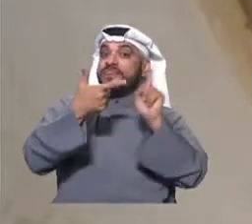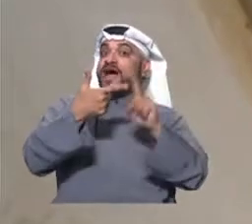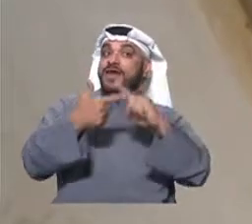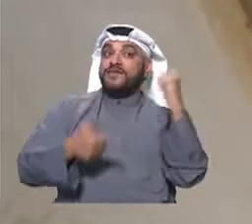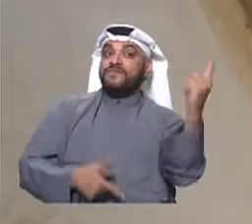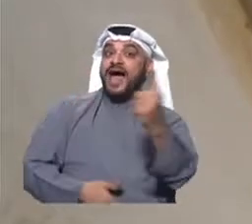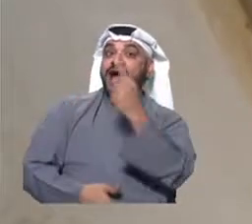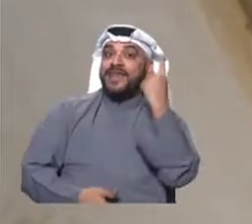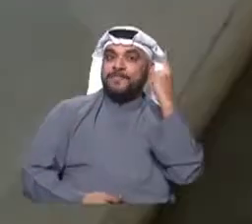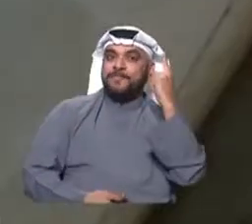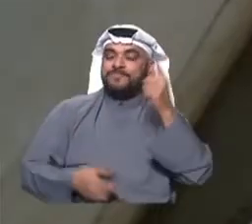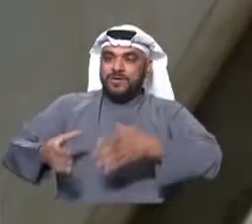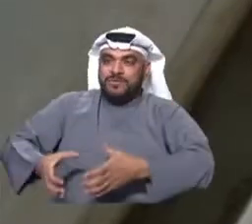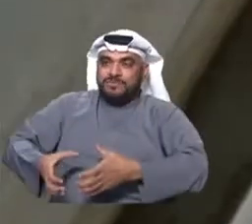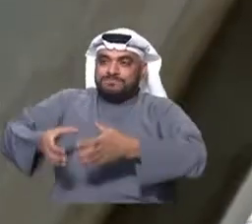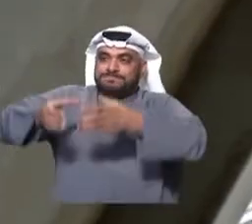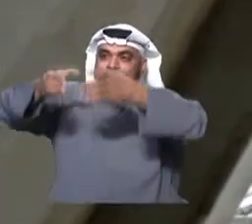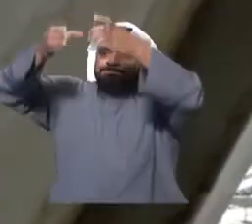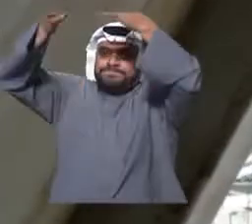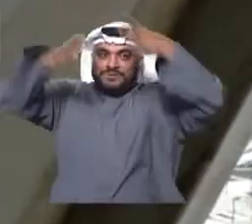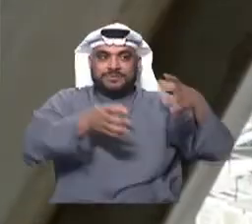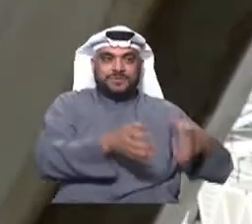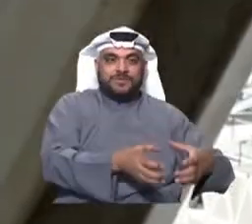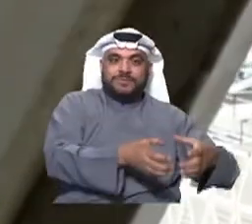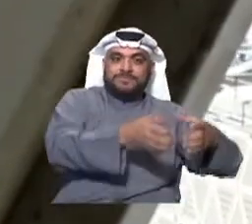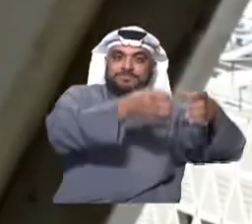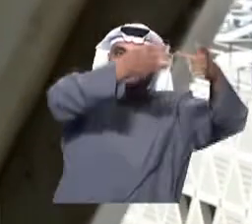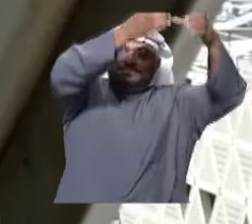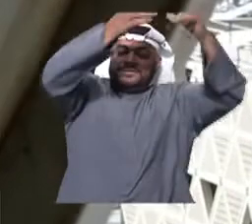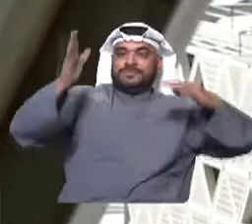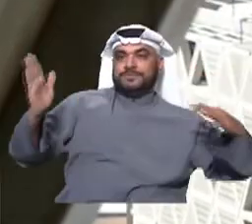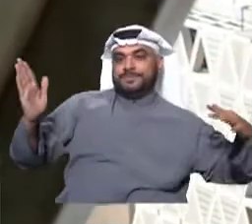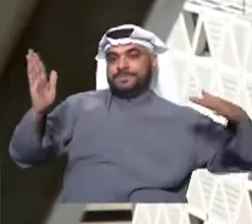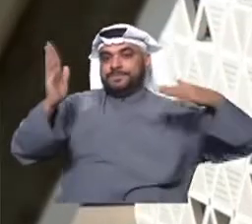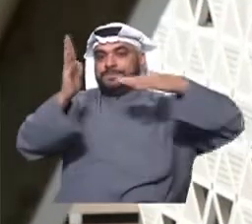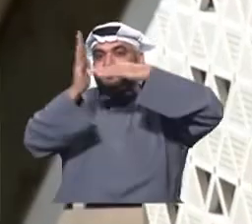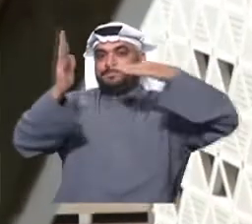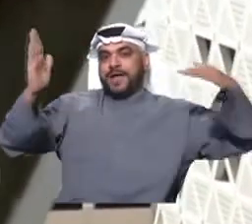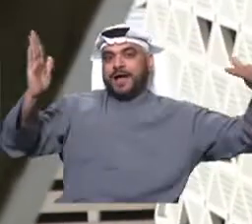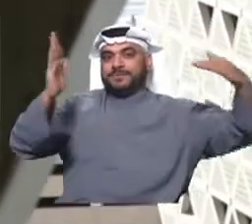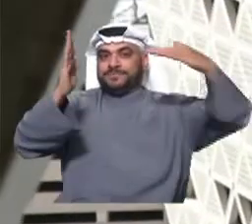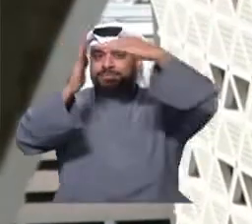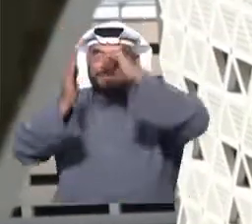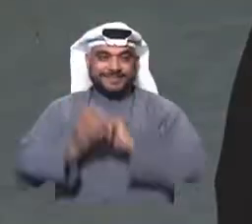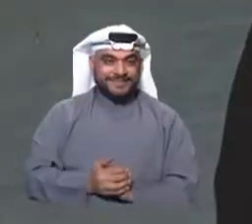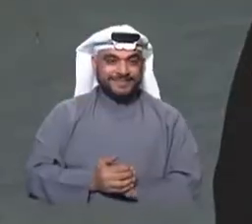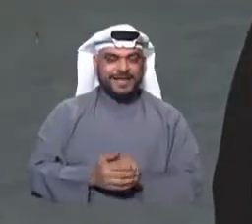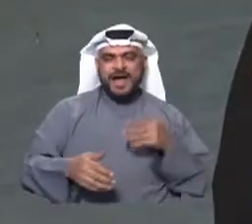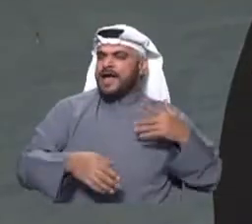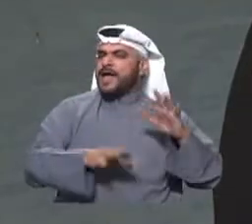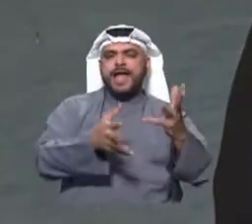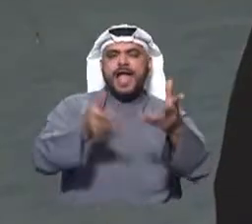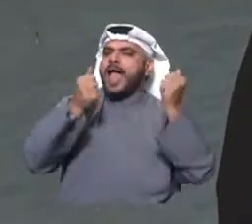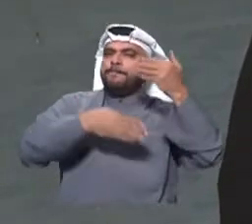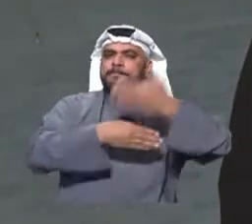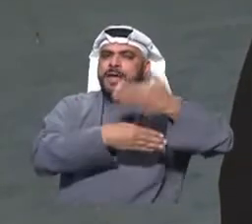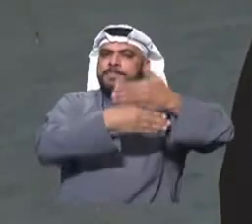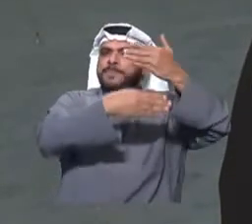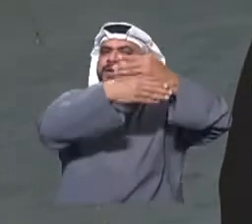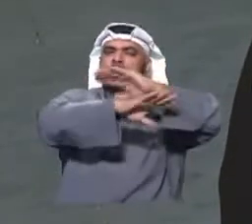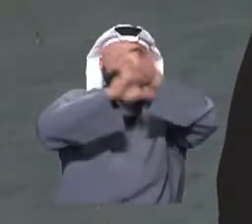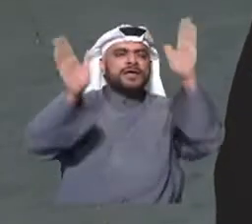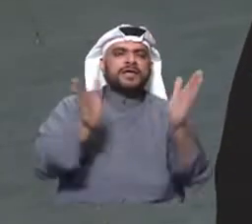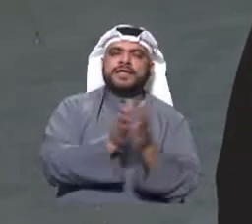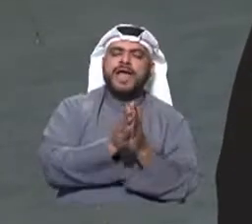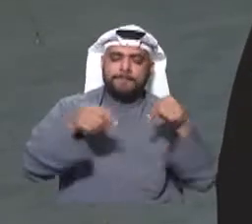برجين متصلا بجسور معلقة تربط بينهما في جميع الأدوار. وصل المشروع، تم الانتهاء من الخرسانة والتكسية